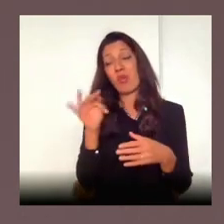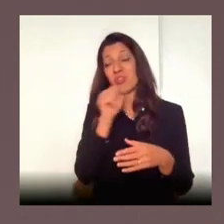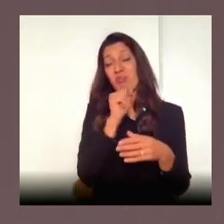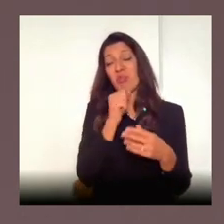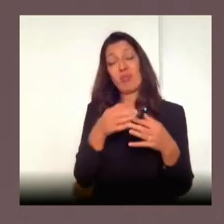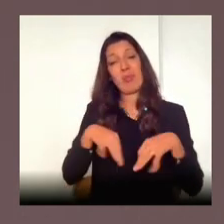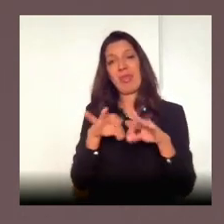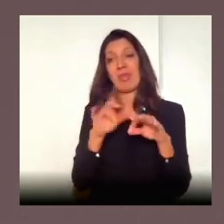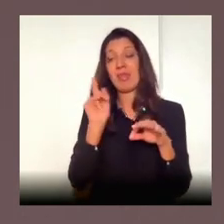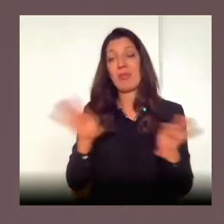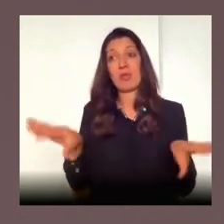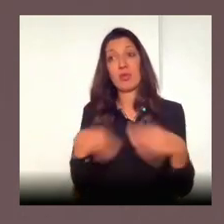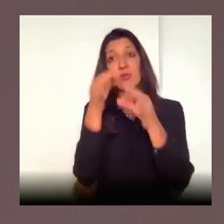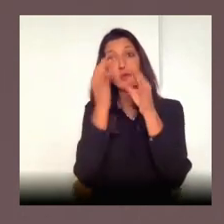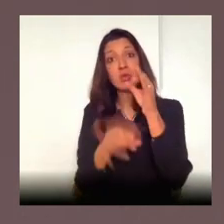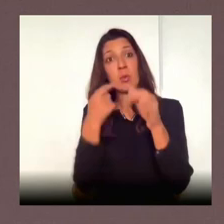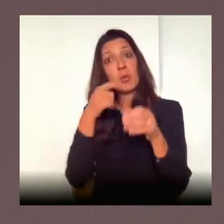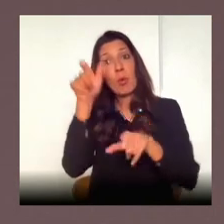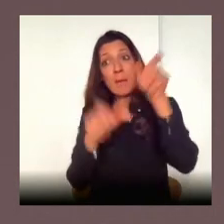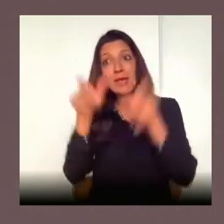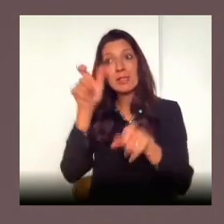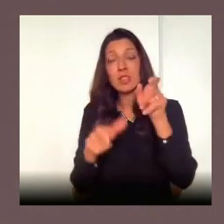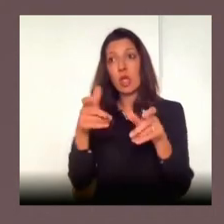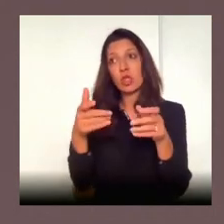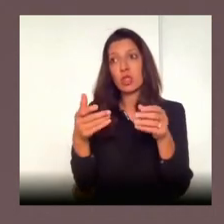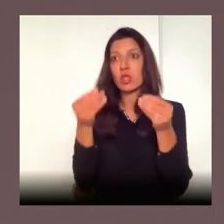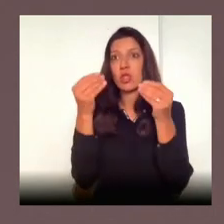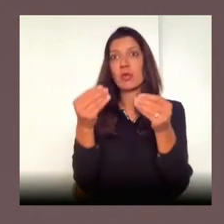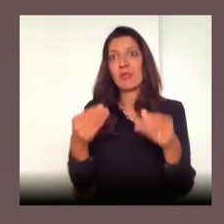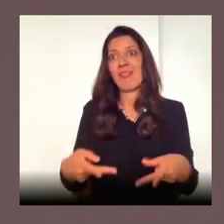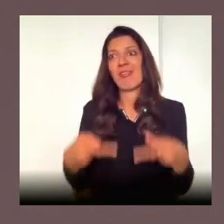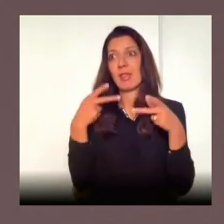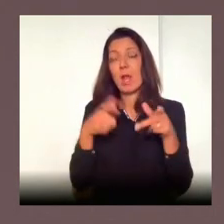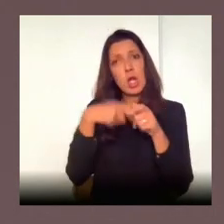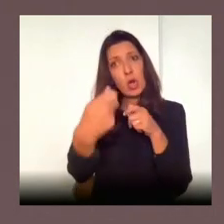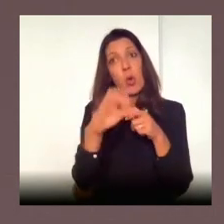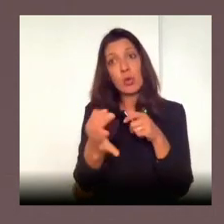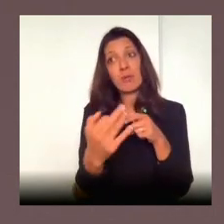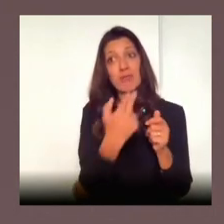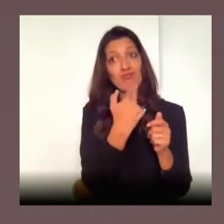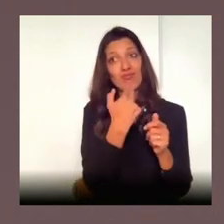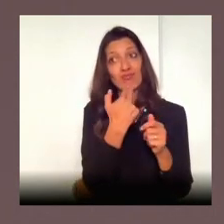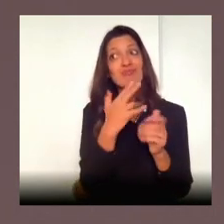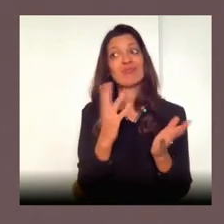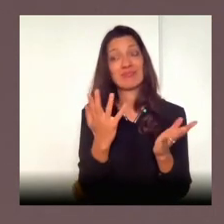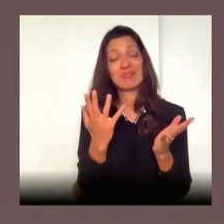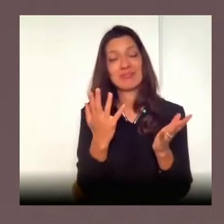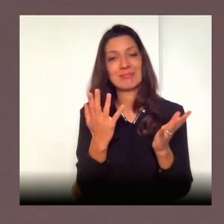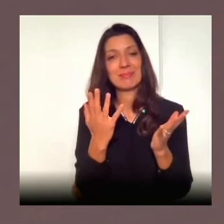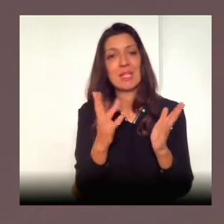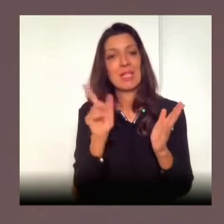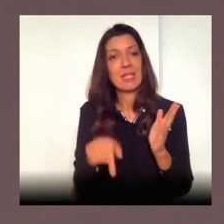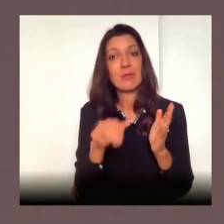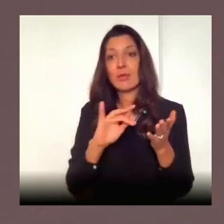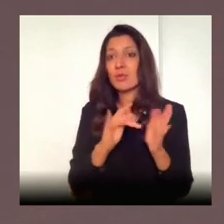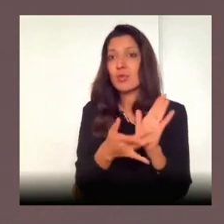les gens vivent mieux. C'est bien de les faire vivre longtemps, mais dans quel état et comment? Et il faut mettre tous les